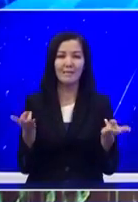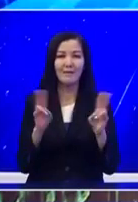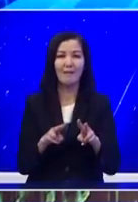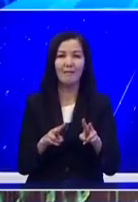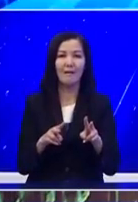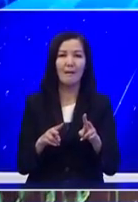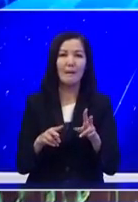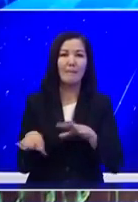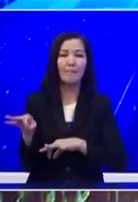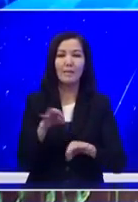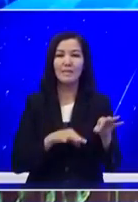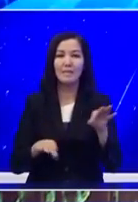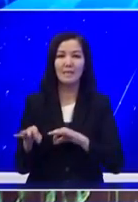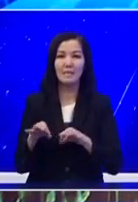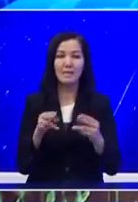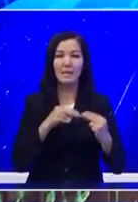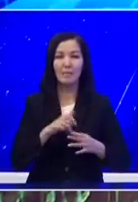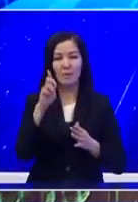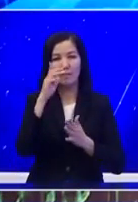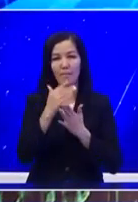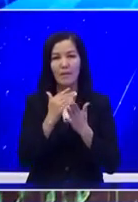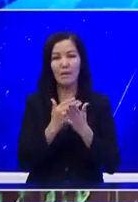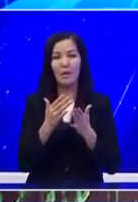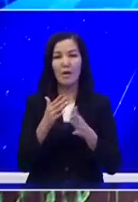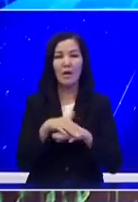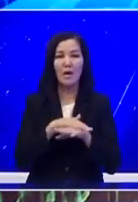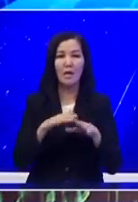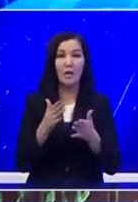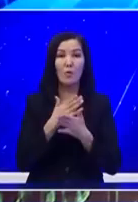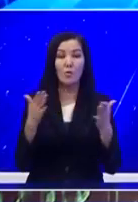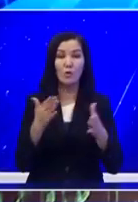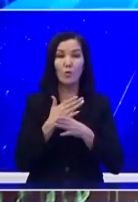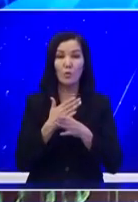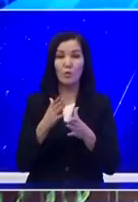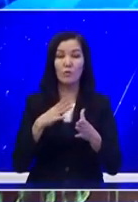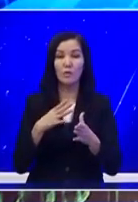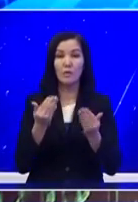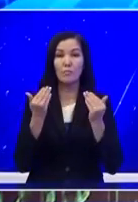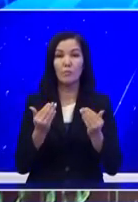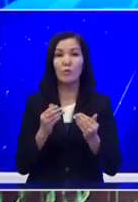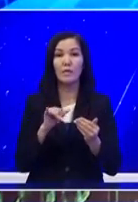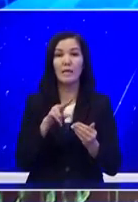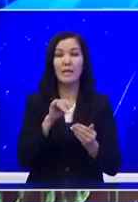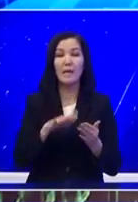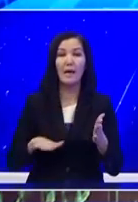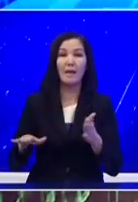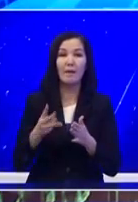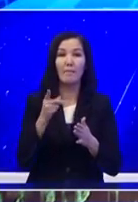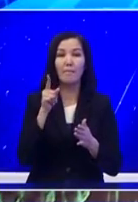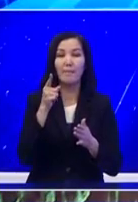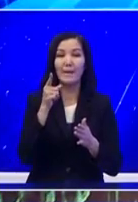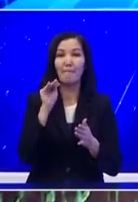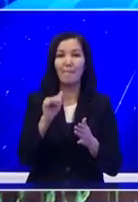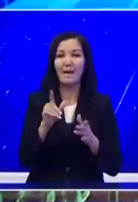картасы және еңбегі мемлекеттік бағдарламасы халыққа үлкен қолдау жасады. Бүгінгі таңда Іле аймағында 1000-нан астам адам